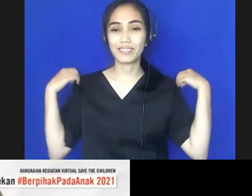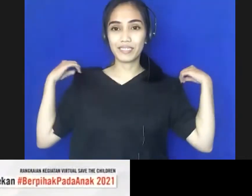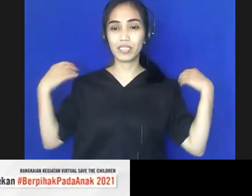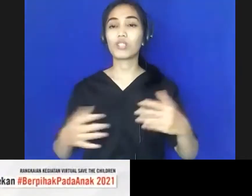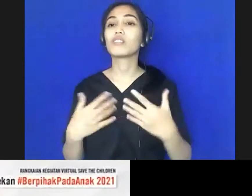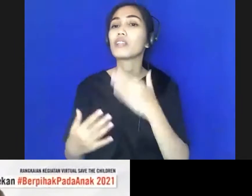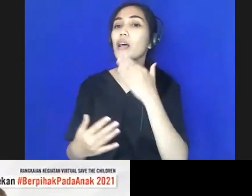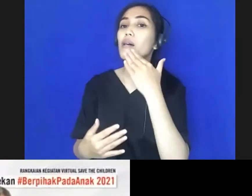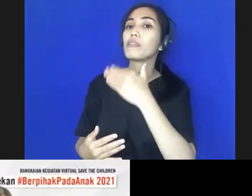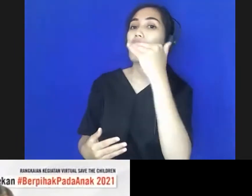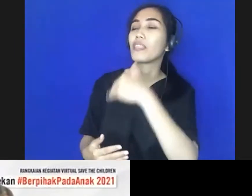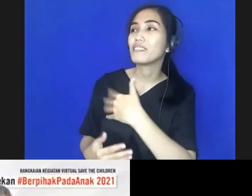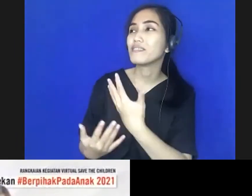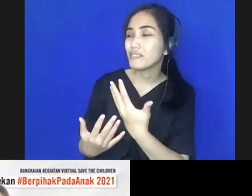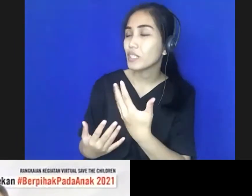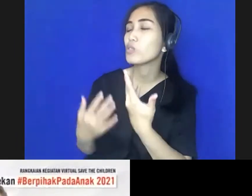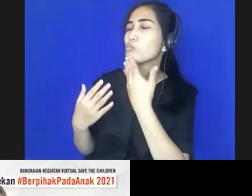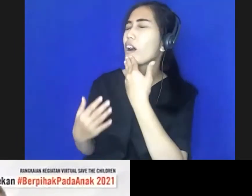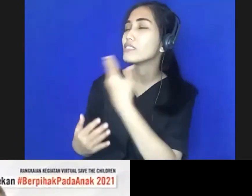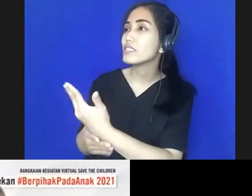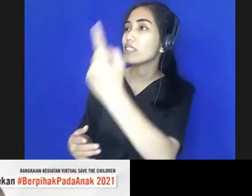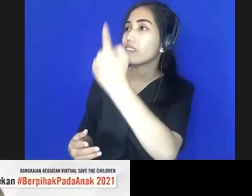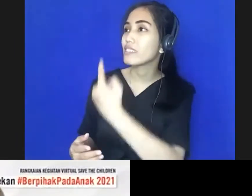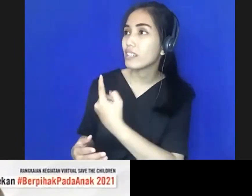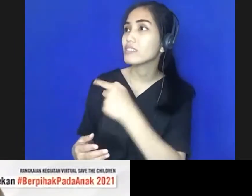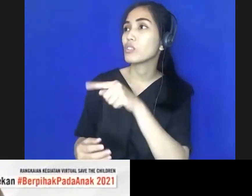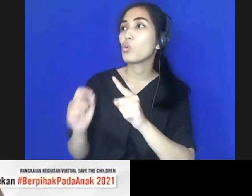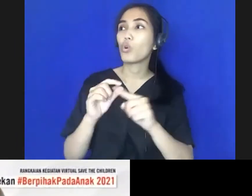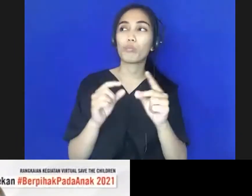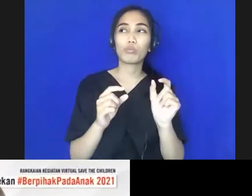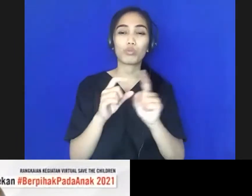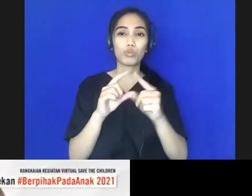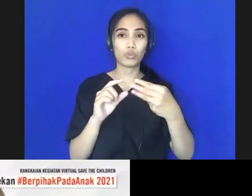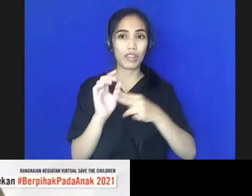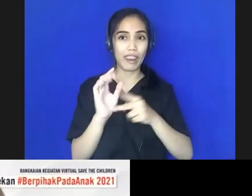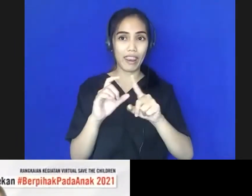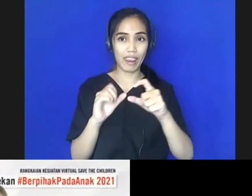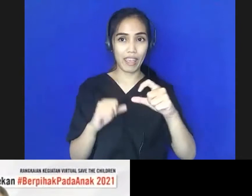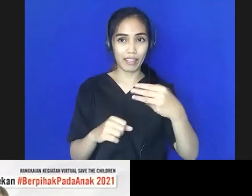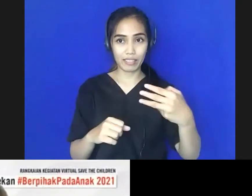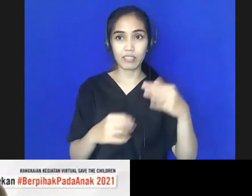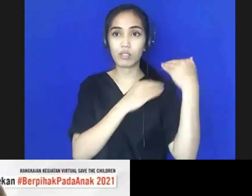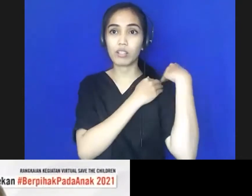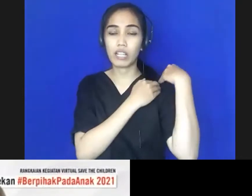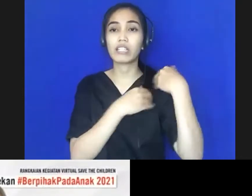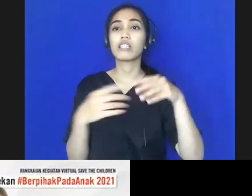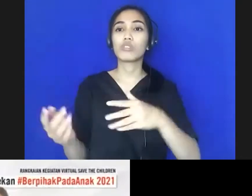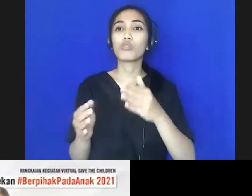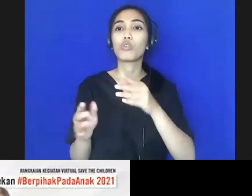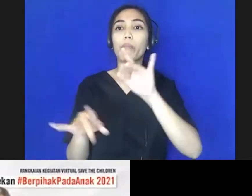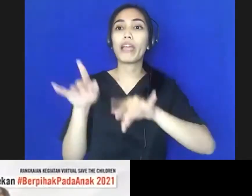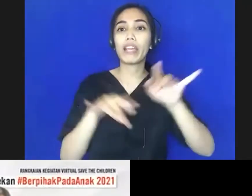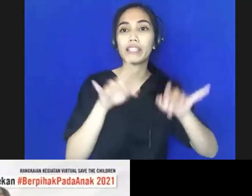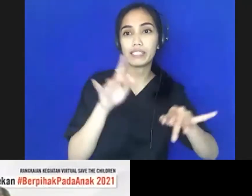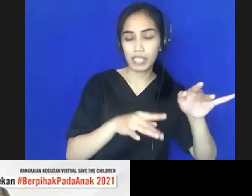welcome. Terima kasih untuk kehadirannya. Ibu Prudence Borthwick adalah saat ini menjabat sebagai Health Unit Manager di